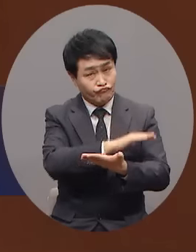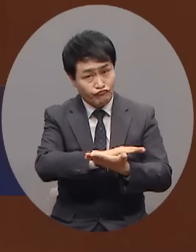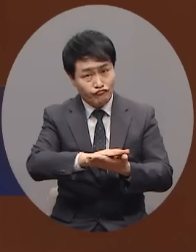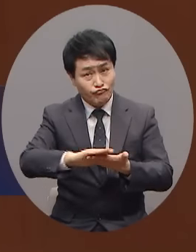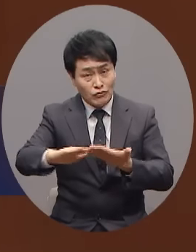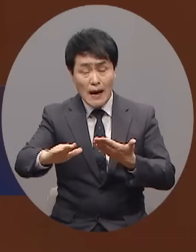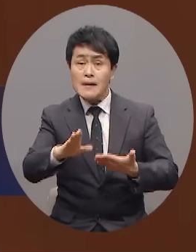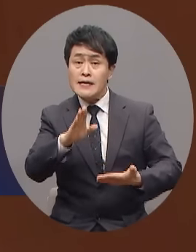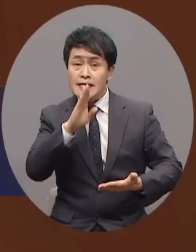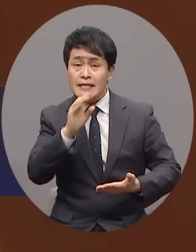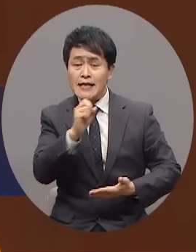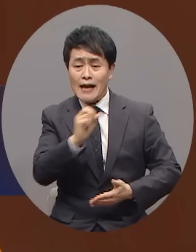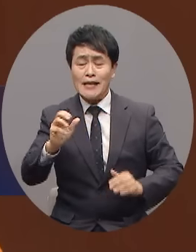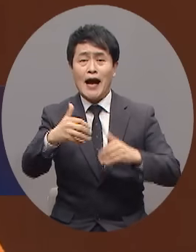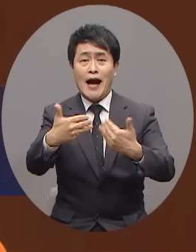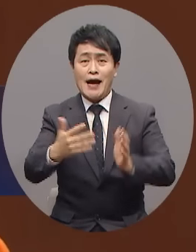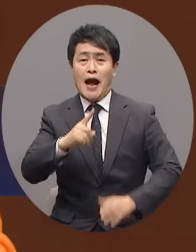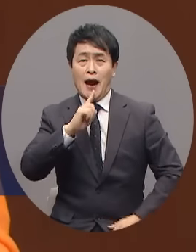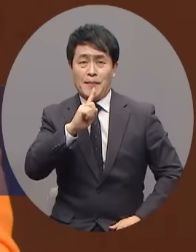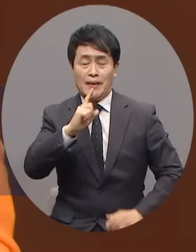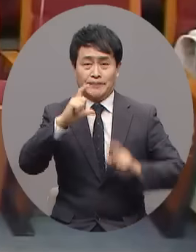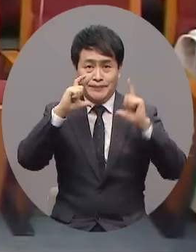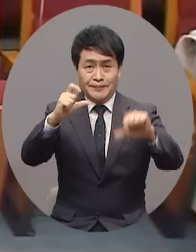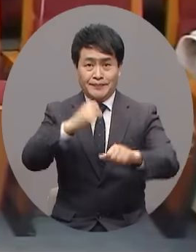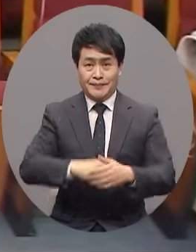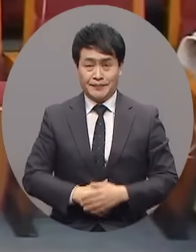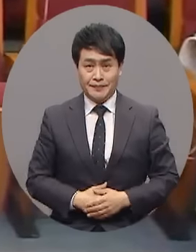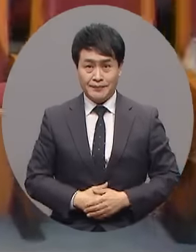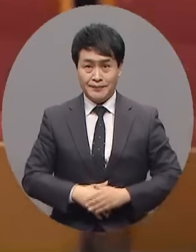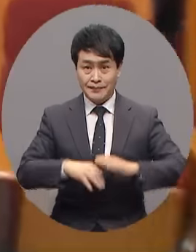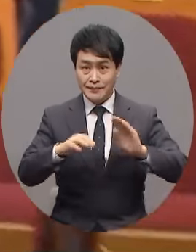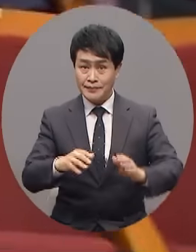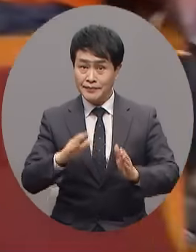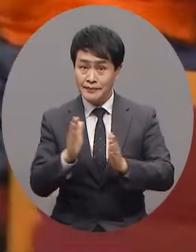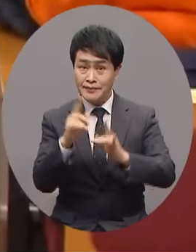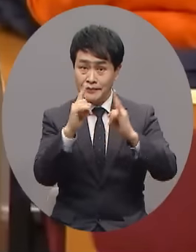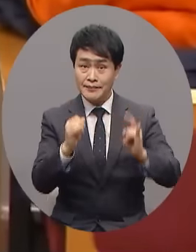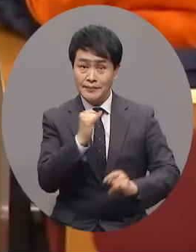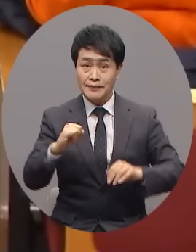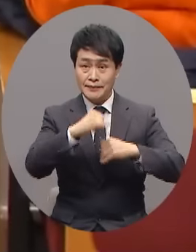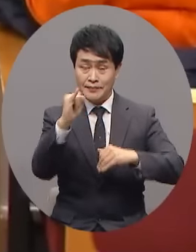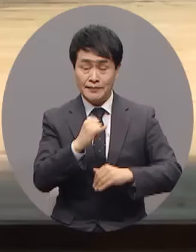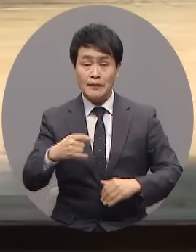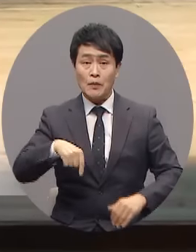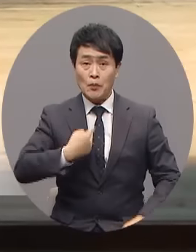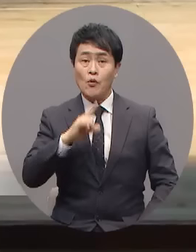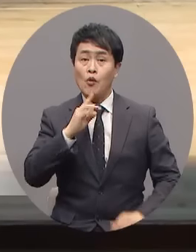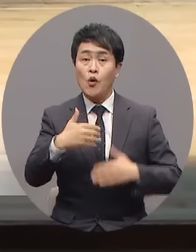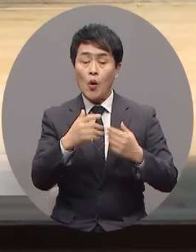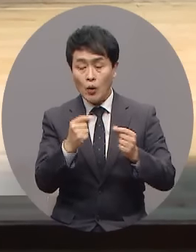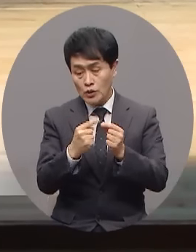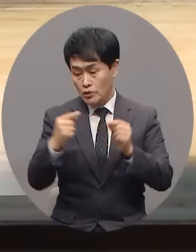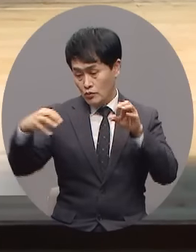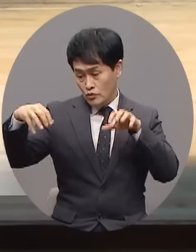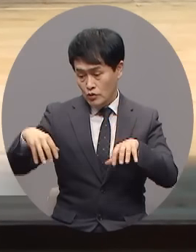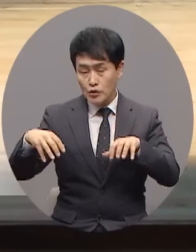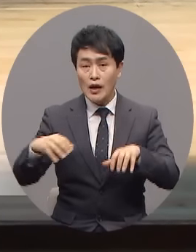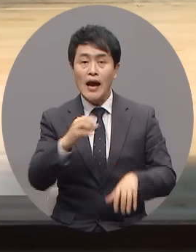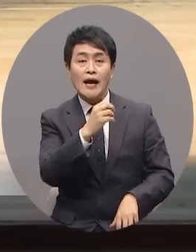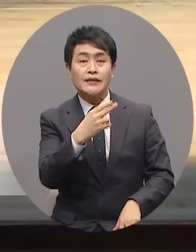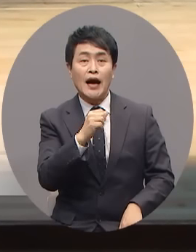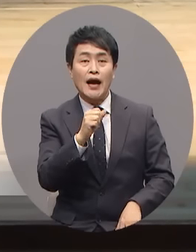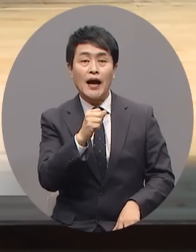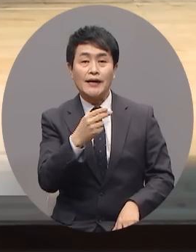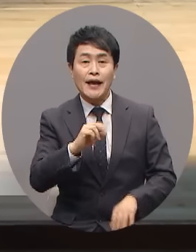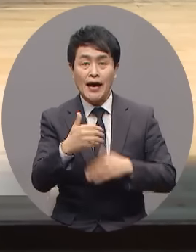그런 진짜 야당이라고 말하겠습니다. 화성을에 출마하는 자신은 물론 이웃 지역구에 나서는